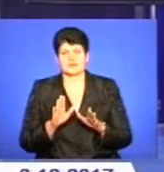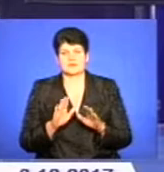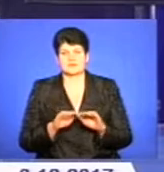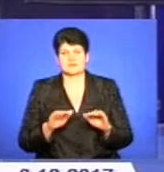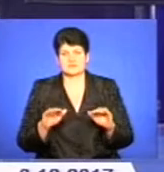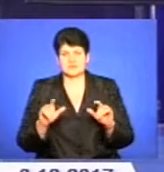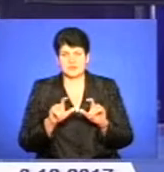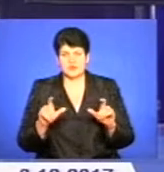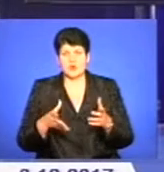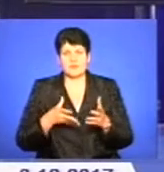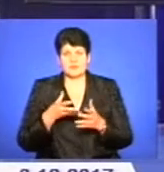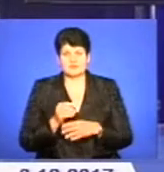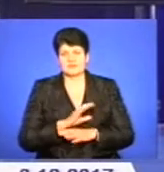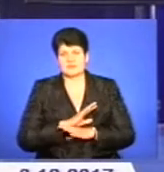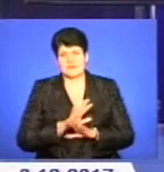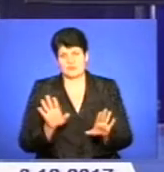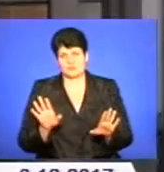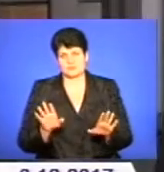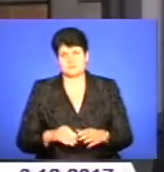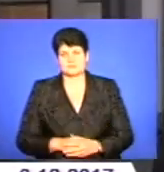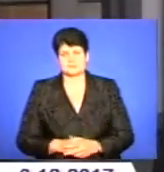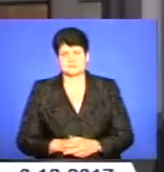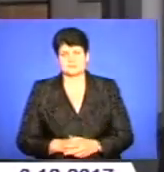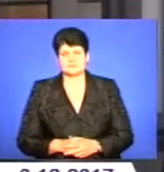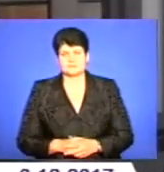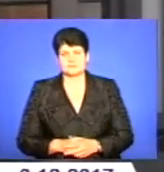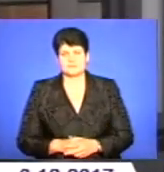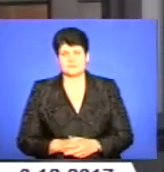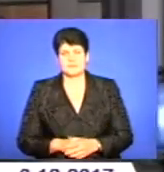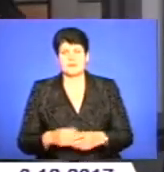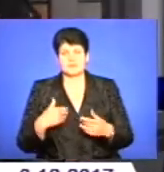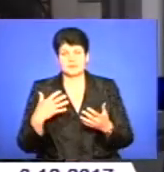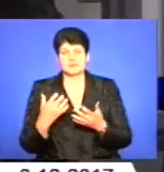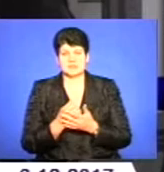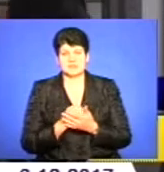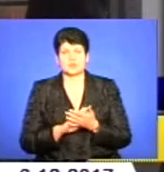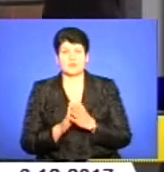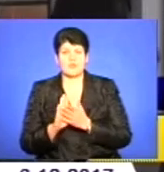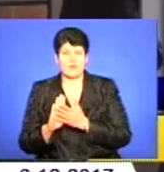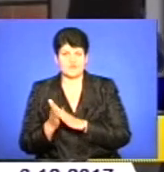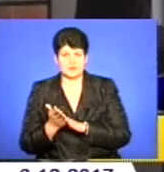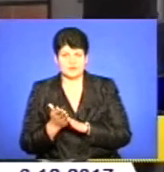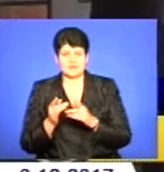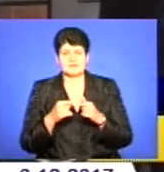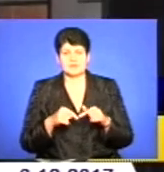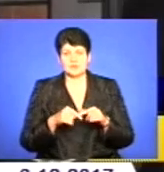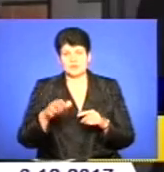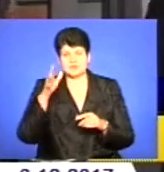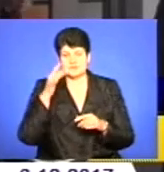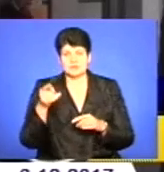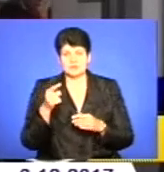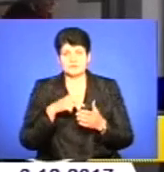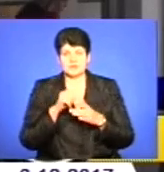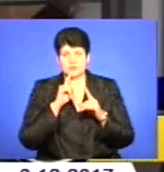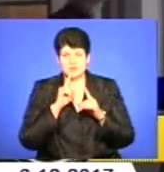навчальних закладів оплачувати не будуть. Ми досягли певних домовленостей. Зараз відділ освіти Тернопільської міської ради